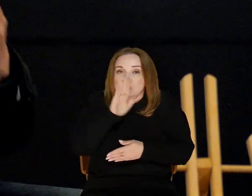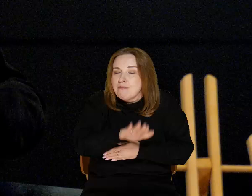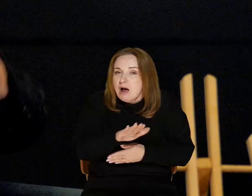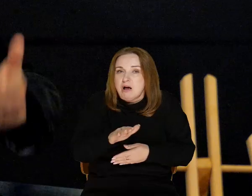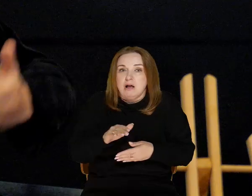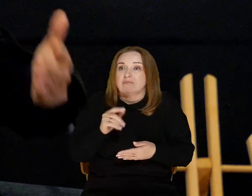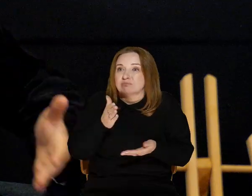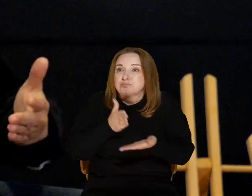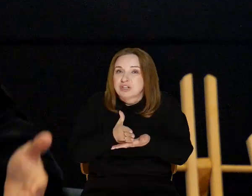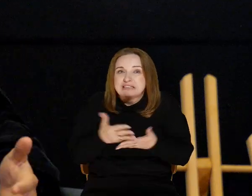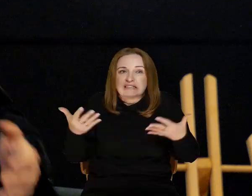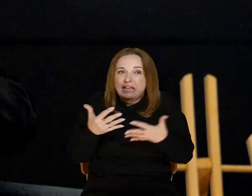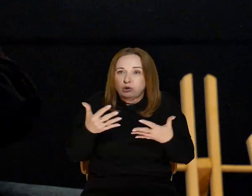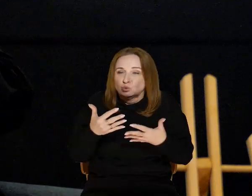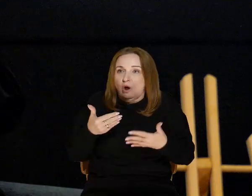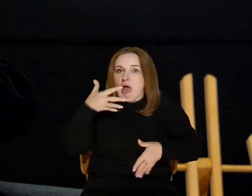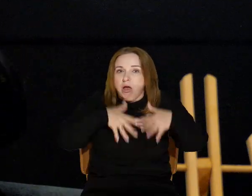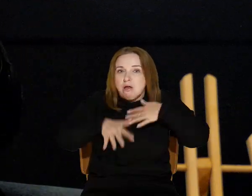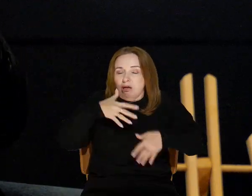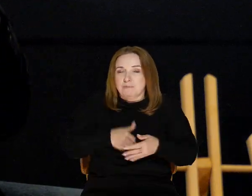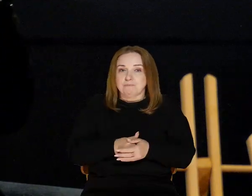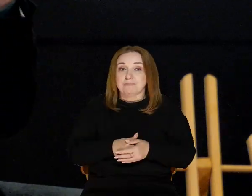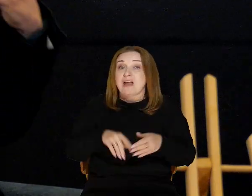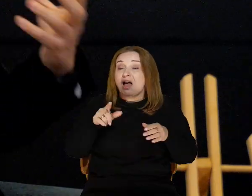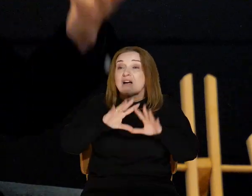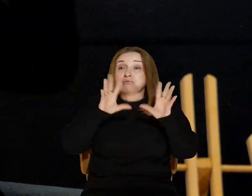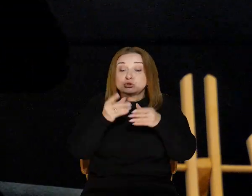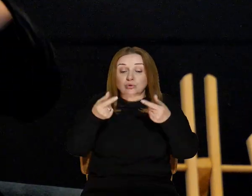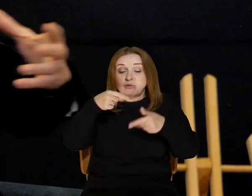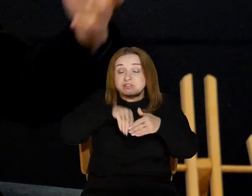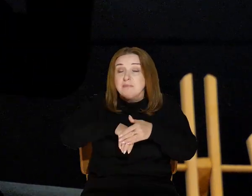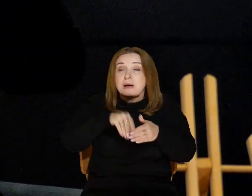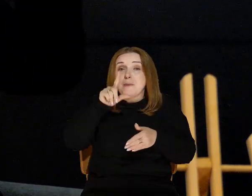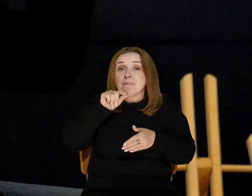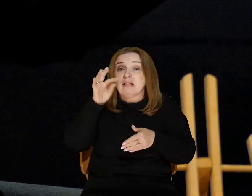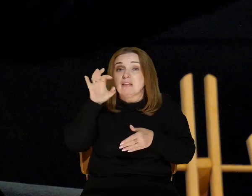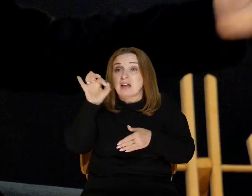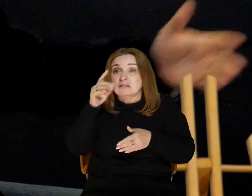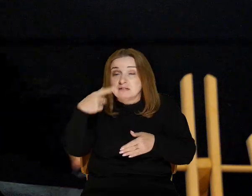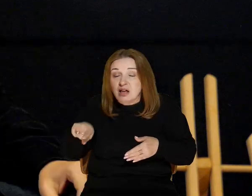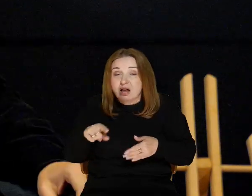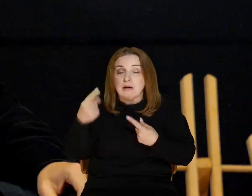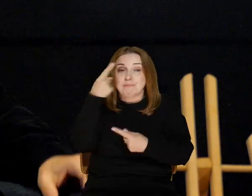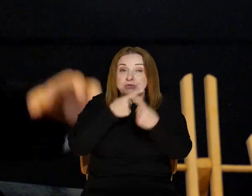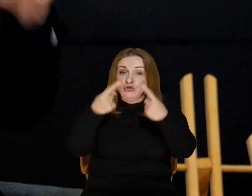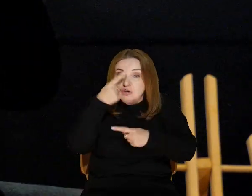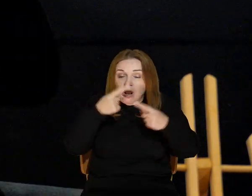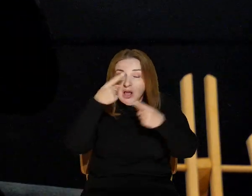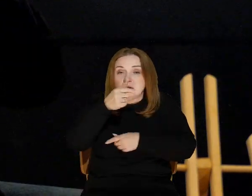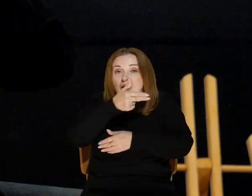znaczy te wszystkie typowe objawy PTSD, czyli właśnie powracające natrętne myśli o tym